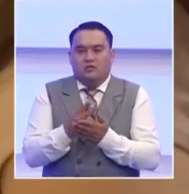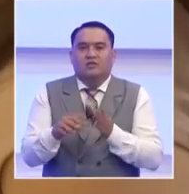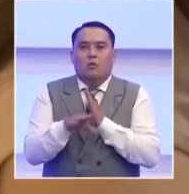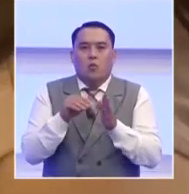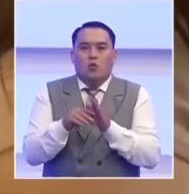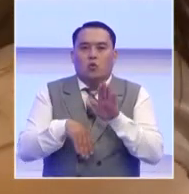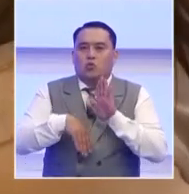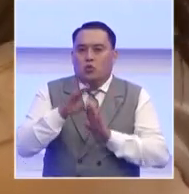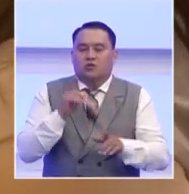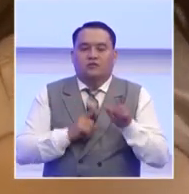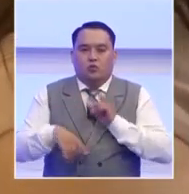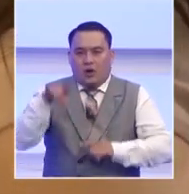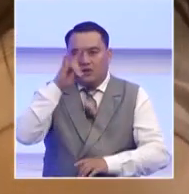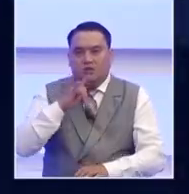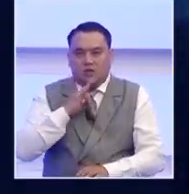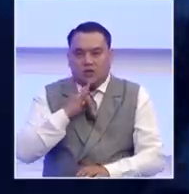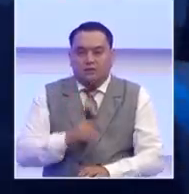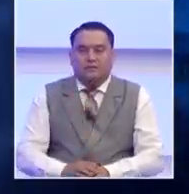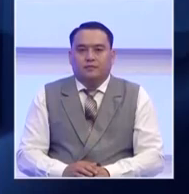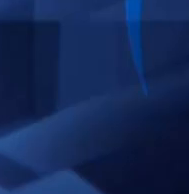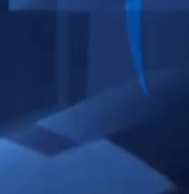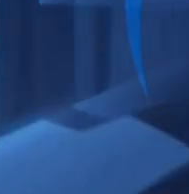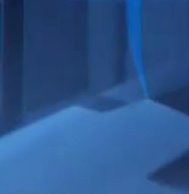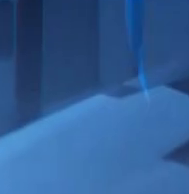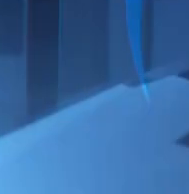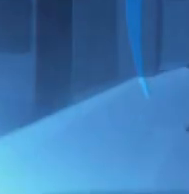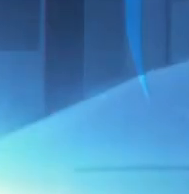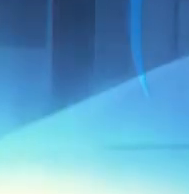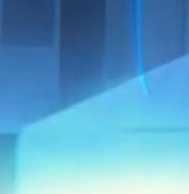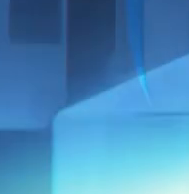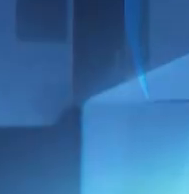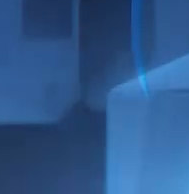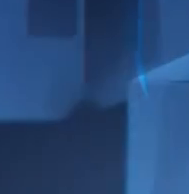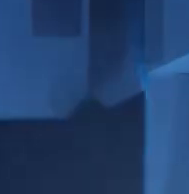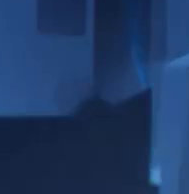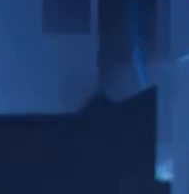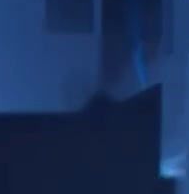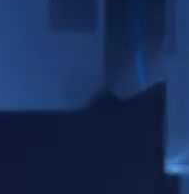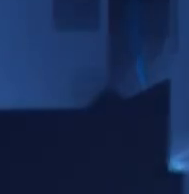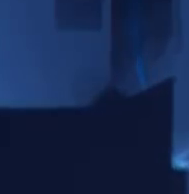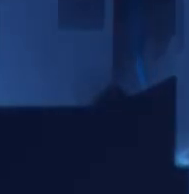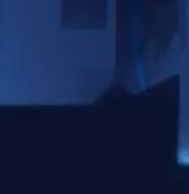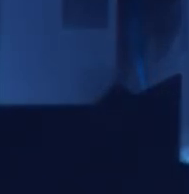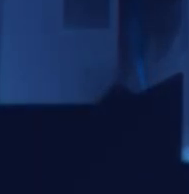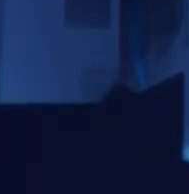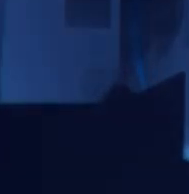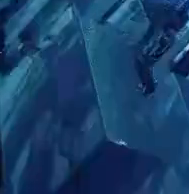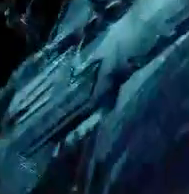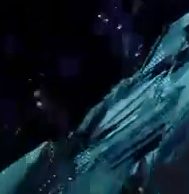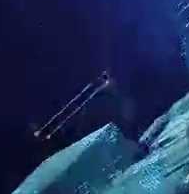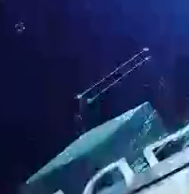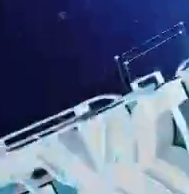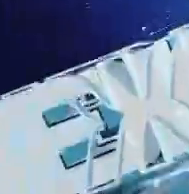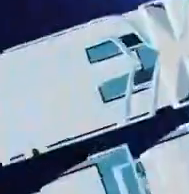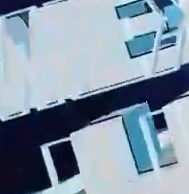сборнике лучших студентов Казахстана. Азат Жумаханов, Абылай Кутукбай, телекомпания ЖТСУ, Талдыкурган.